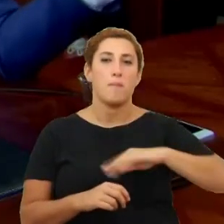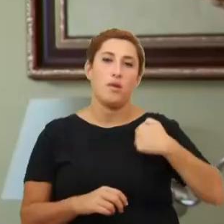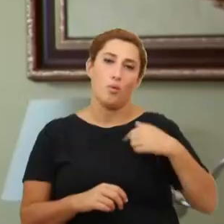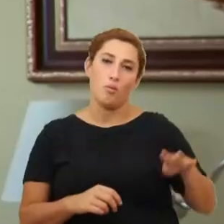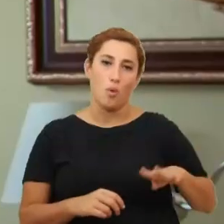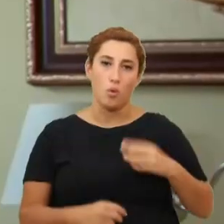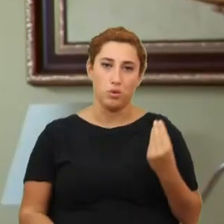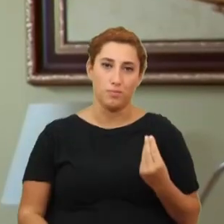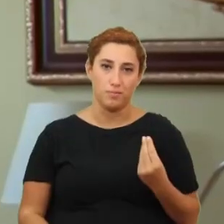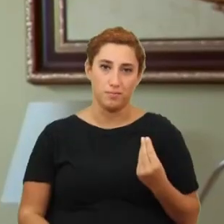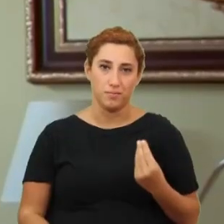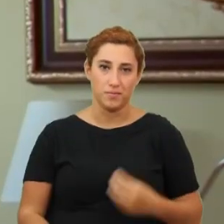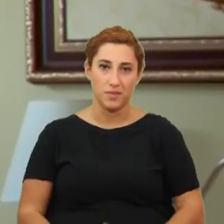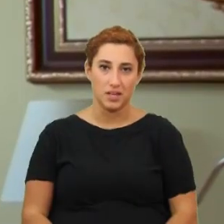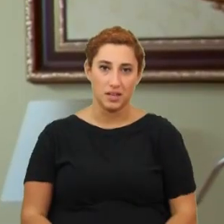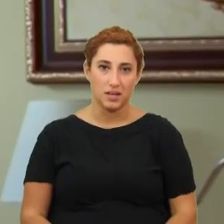oğlum.